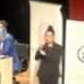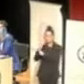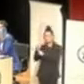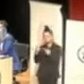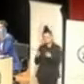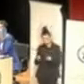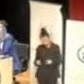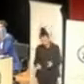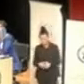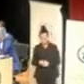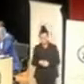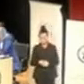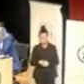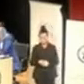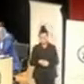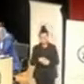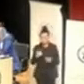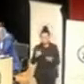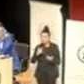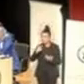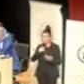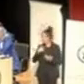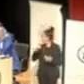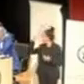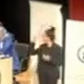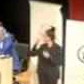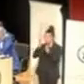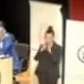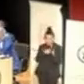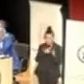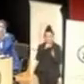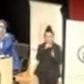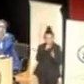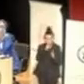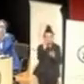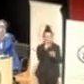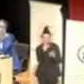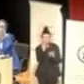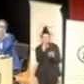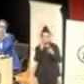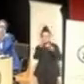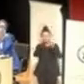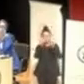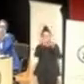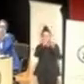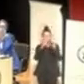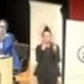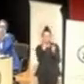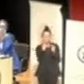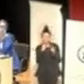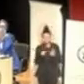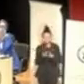gönderilmektedir. Sayfamızdaki ara butonundan hem sesli hem yazılı olarak arama yapılabilmektedir.